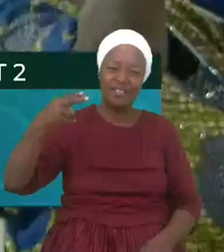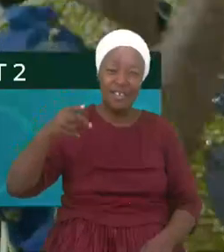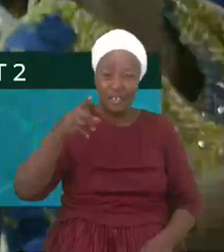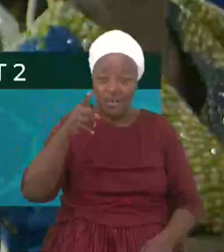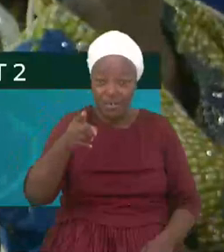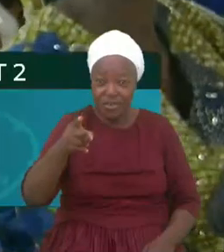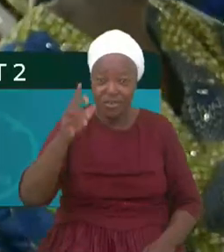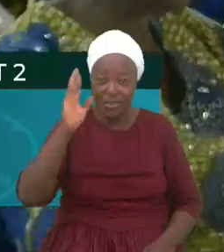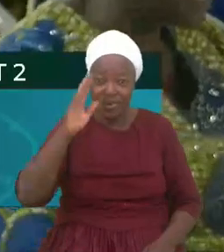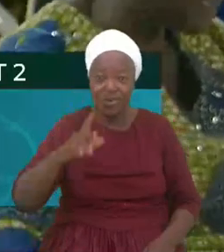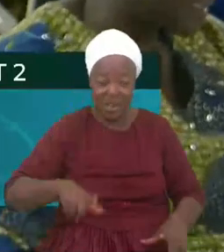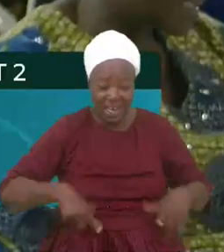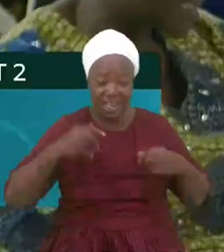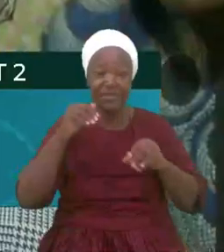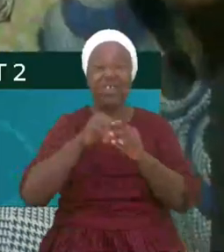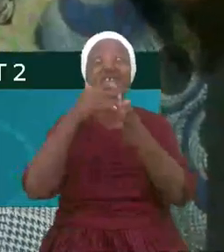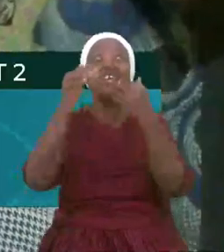élevés élevé